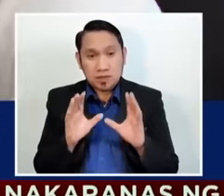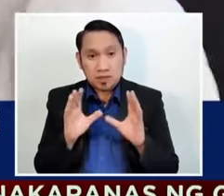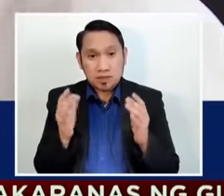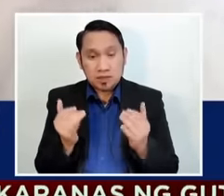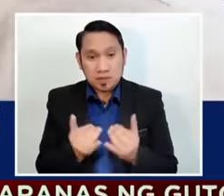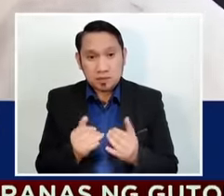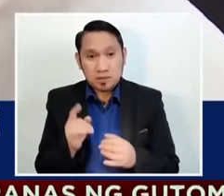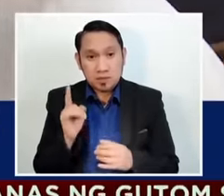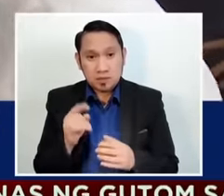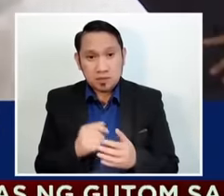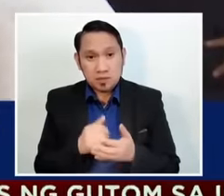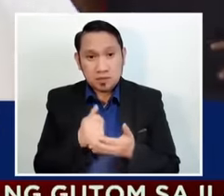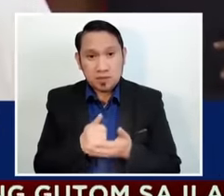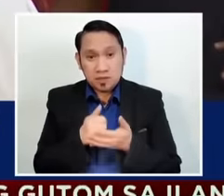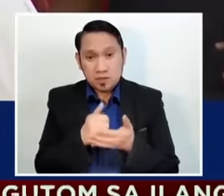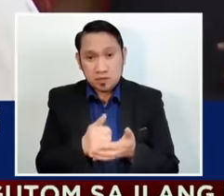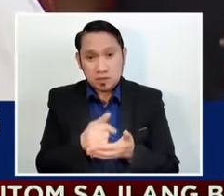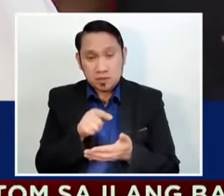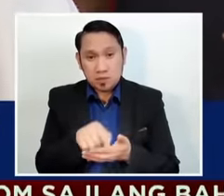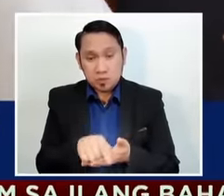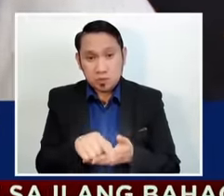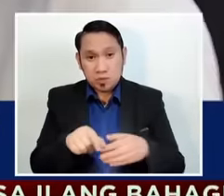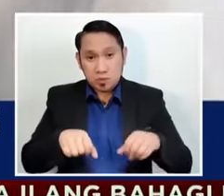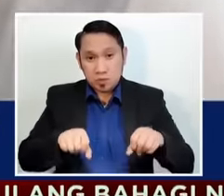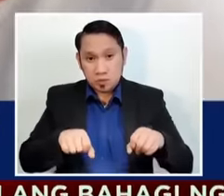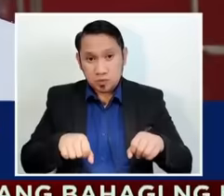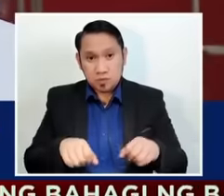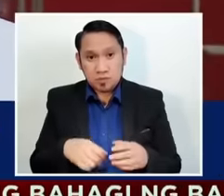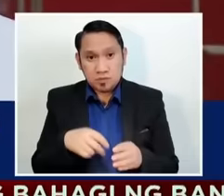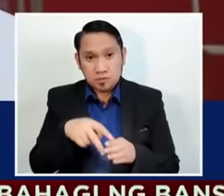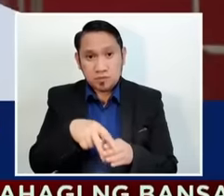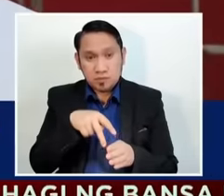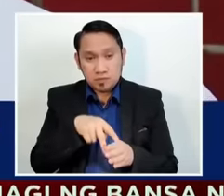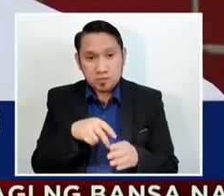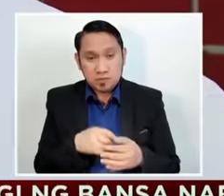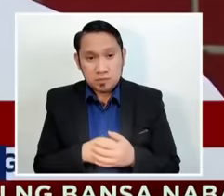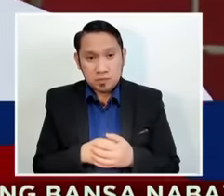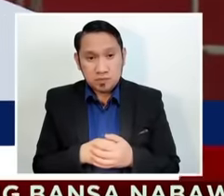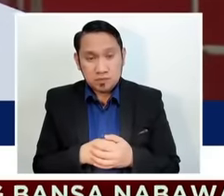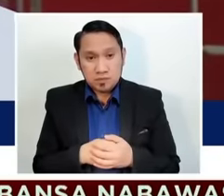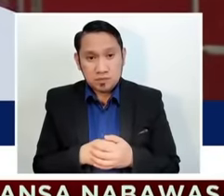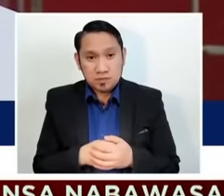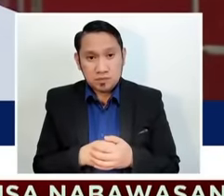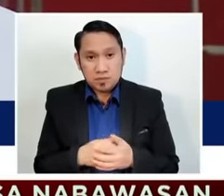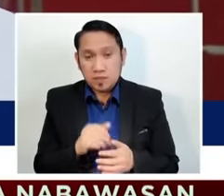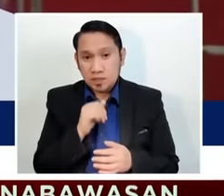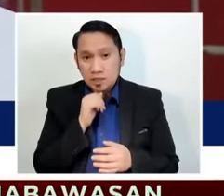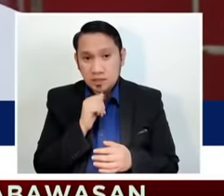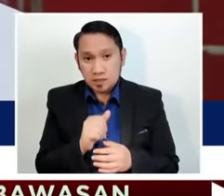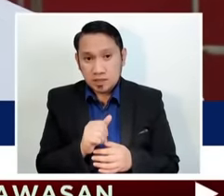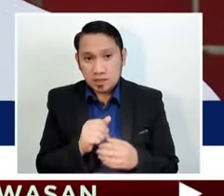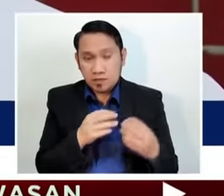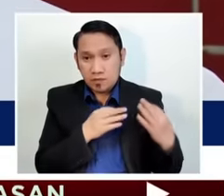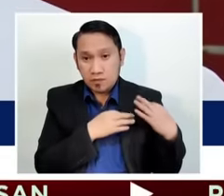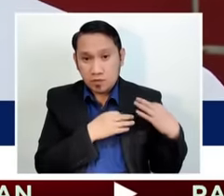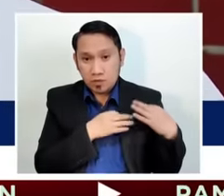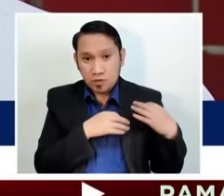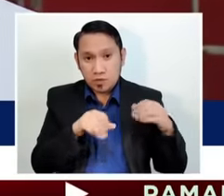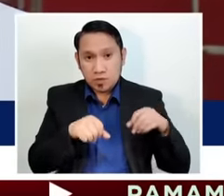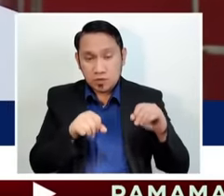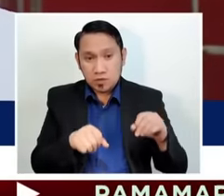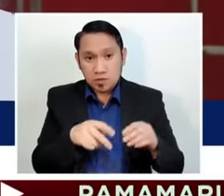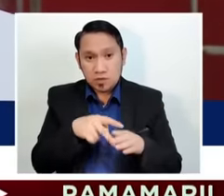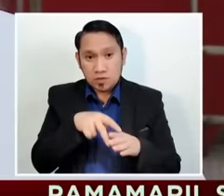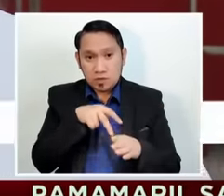taxi ang tulong sa kanilang rider at sa kanyang pasahero. Hindi po talaga kasalanan ng aming biker ang pangyayari, lalo na po yung pasahero.